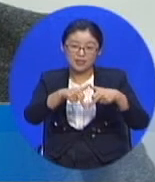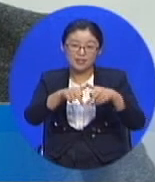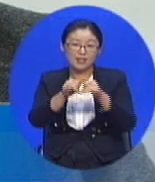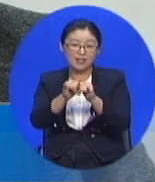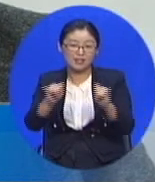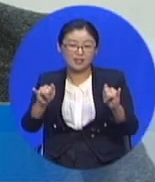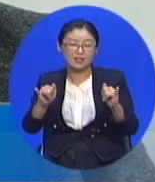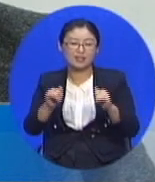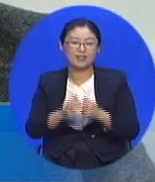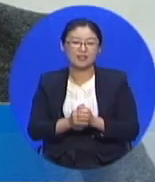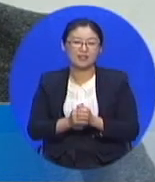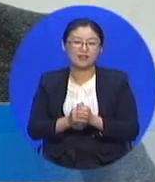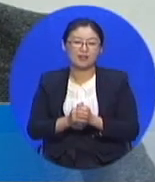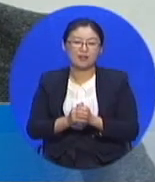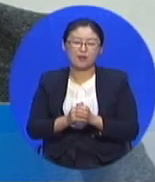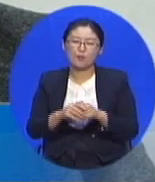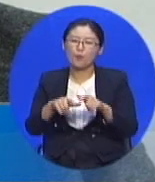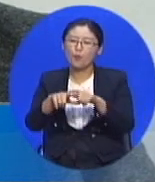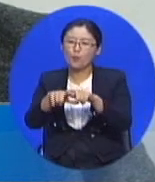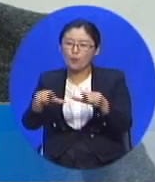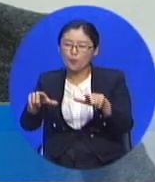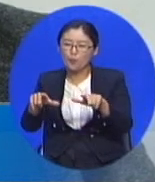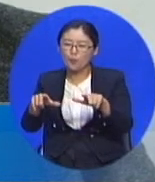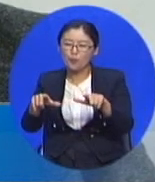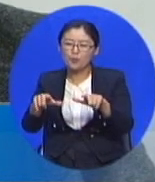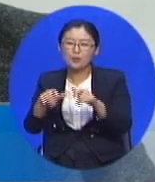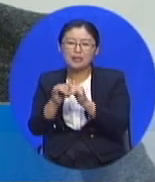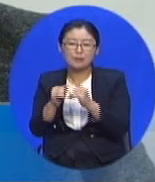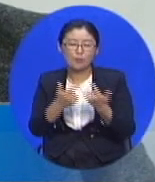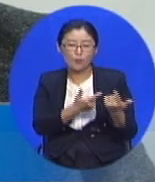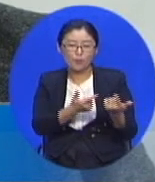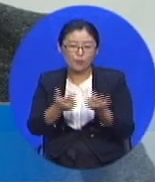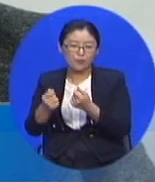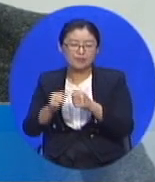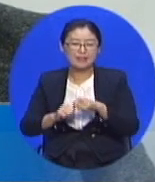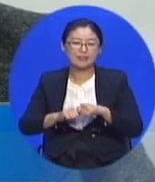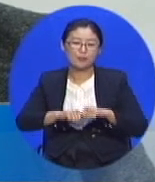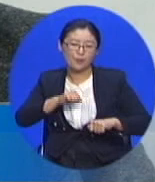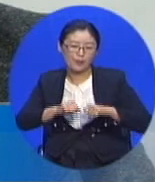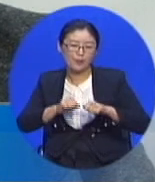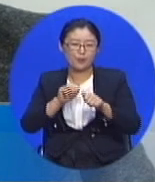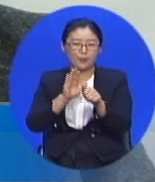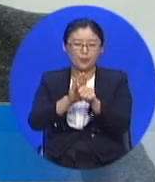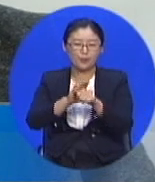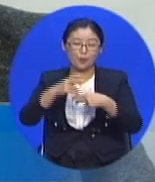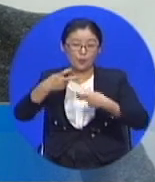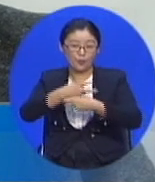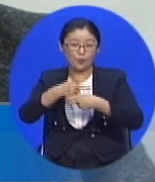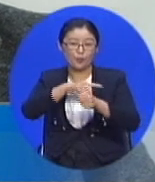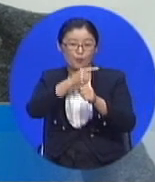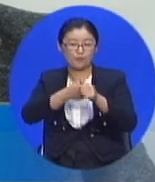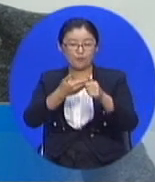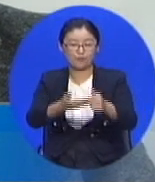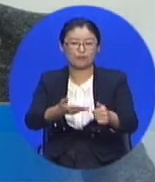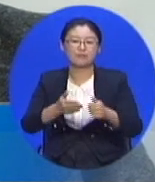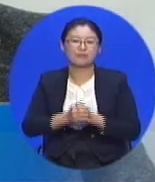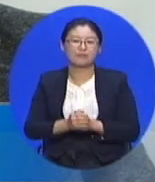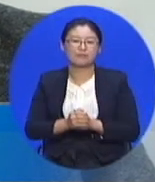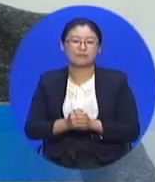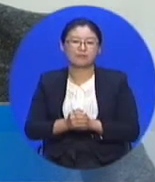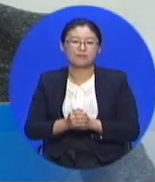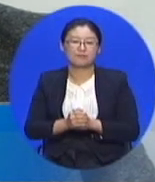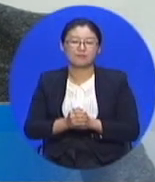장애인들에게는 일반 시민들과 똑같이 사회활동을 할 수 있게 교통권을 확보해 준 것. 두